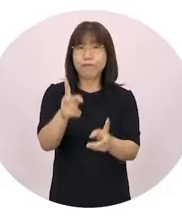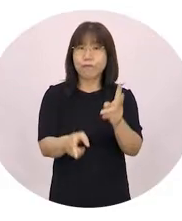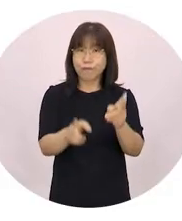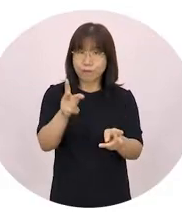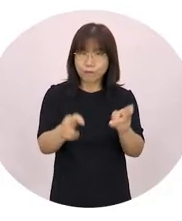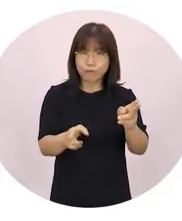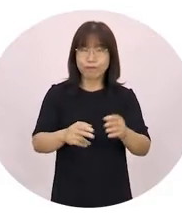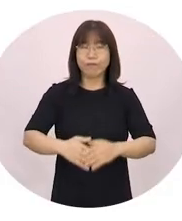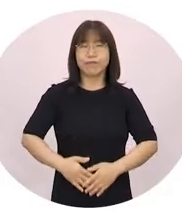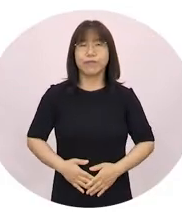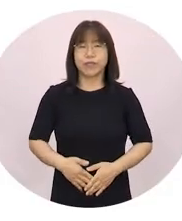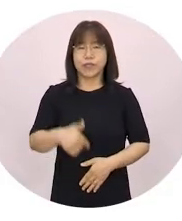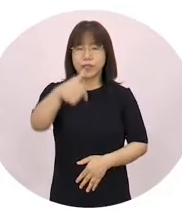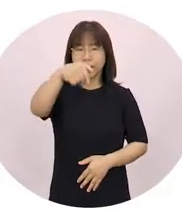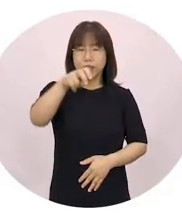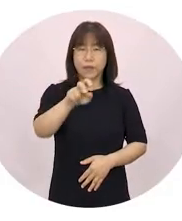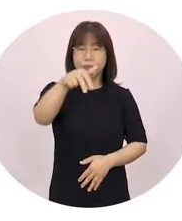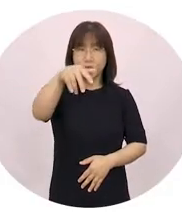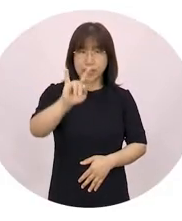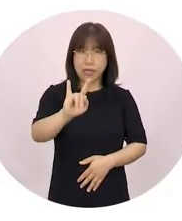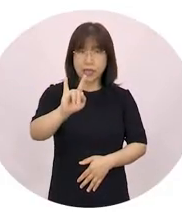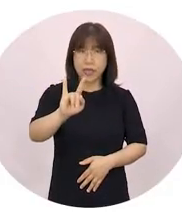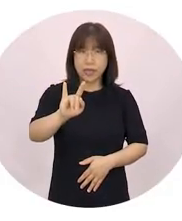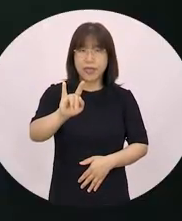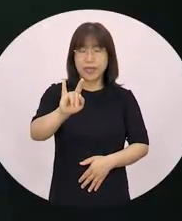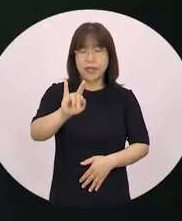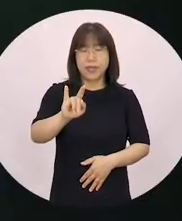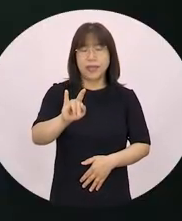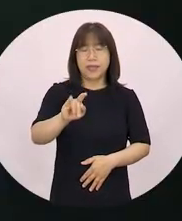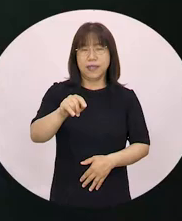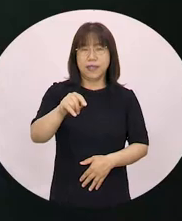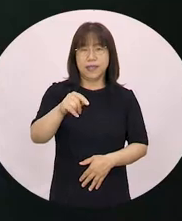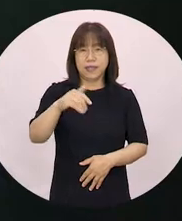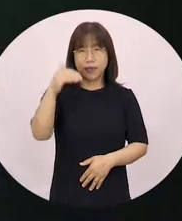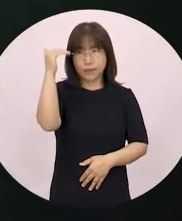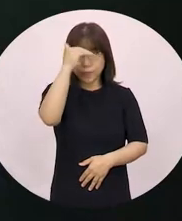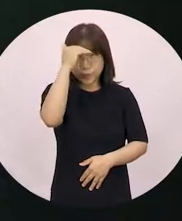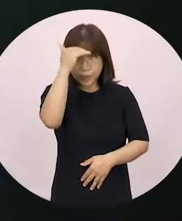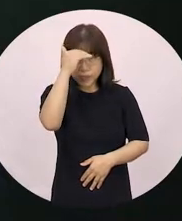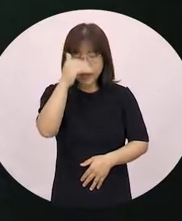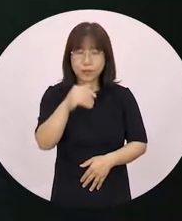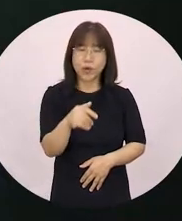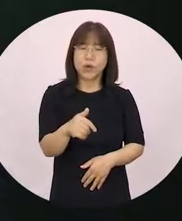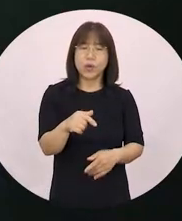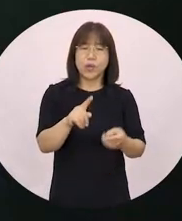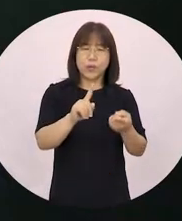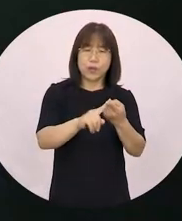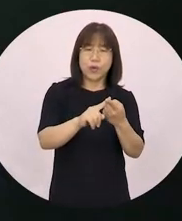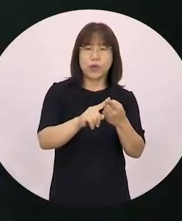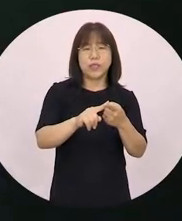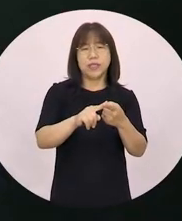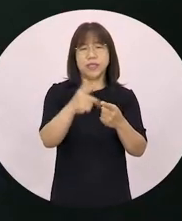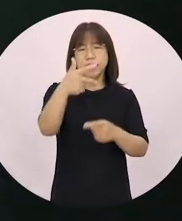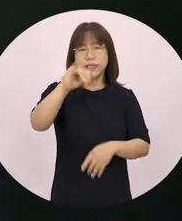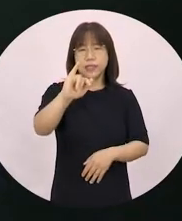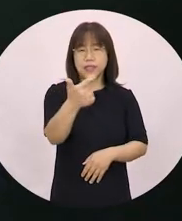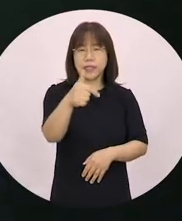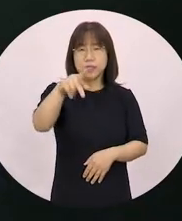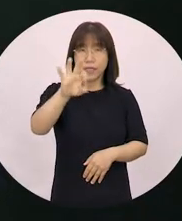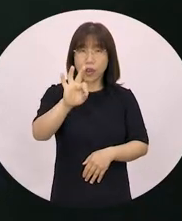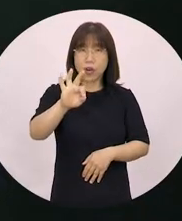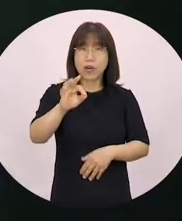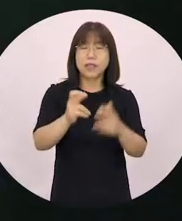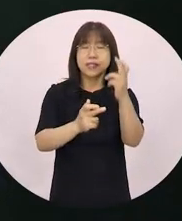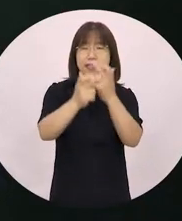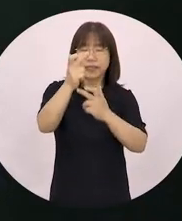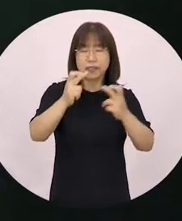투어는 경제정선의 발자취를 따라서 우리 동네 문화를 탐방하는 경제라이프 진경산수 골목여행,